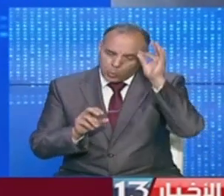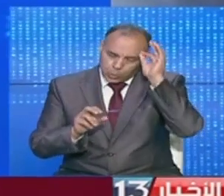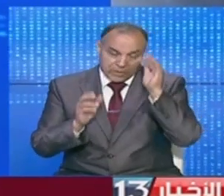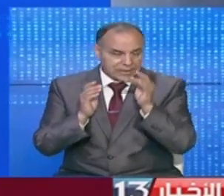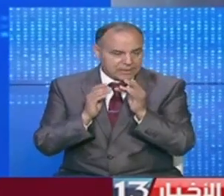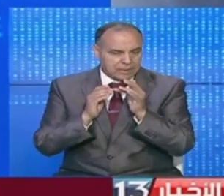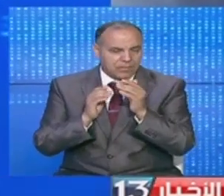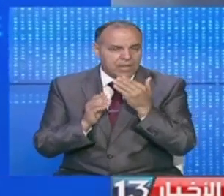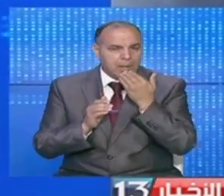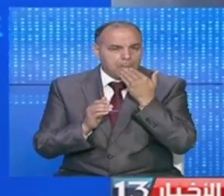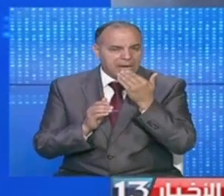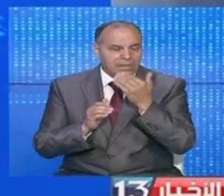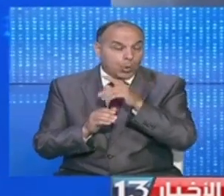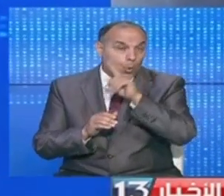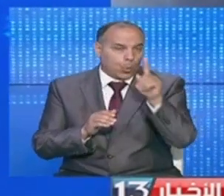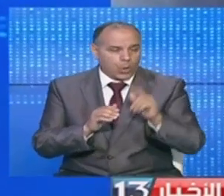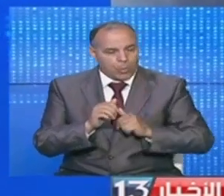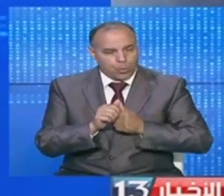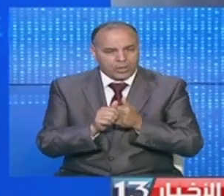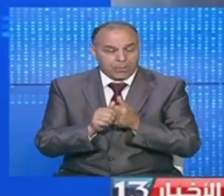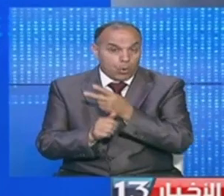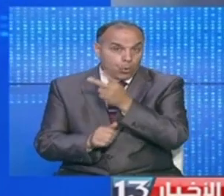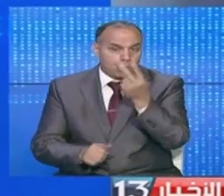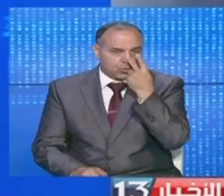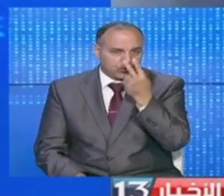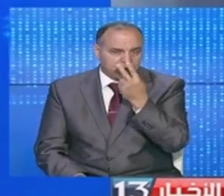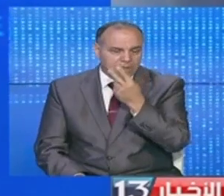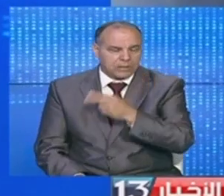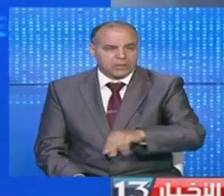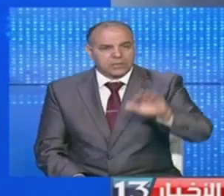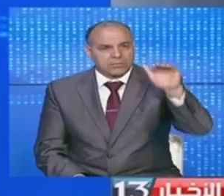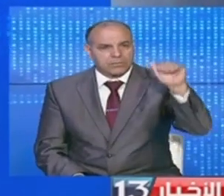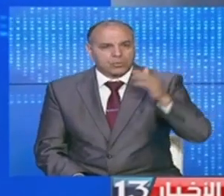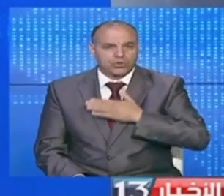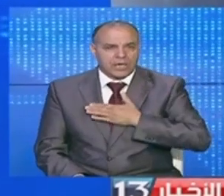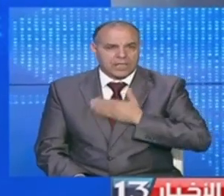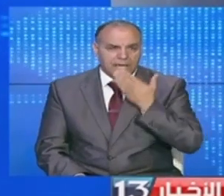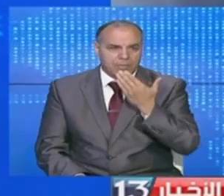التلفزة التونسية. شكراً على طيب المتابعة مشاهدينا الكرام، وشهية طيبة.